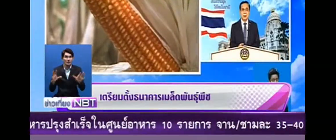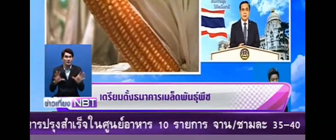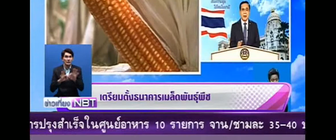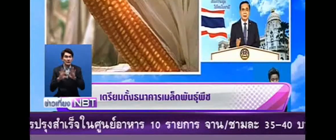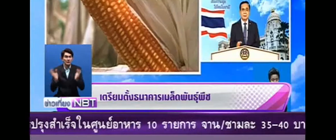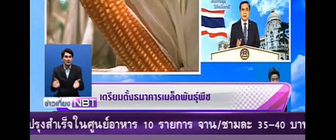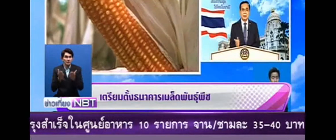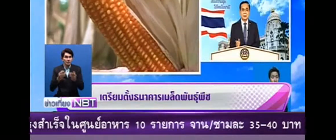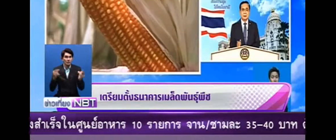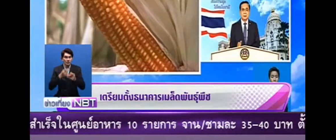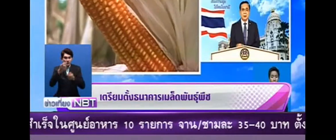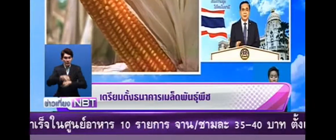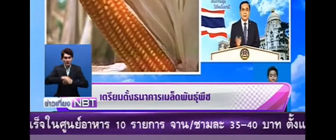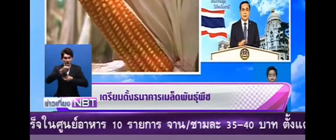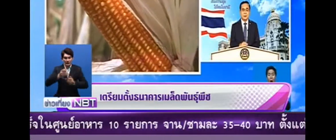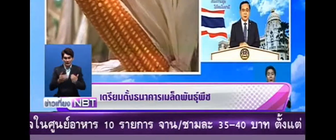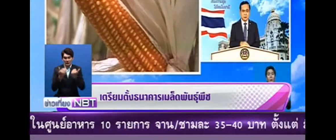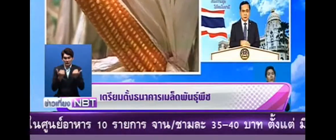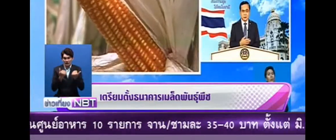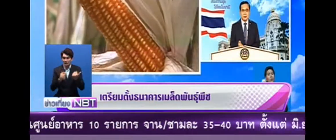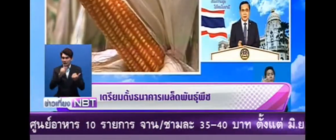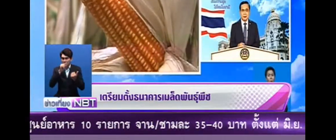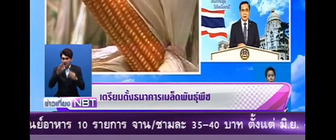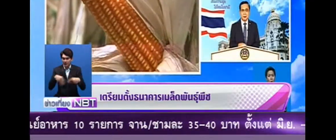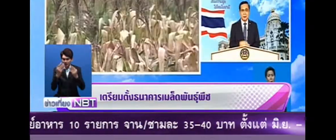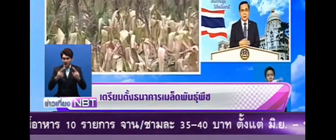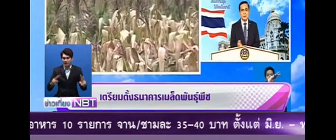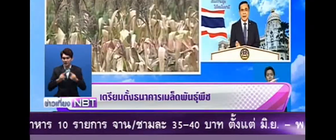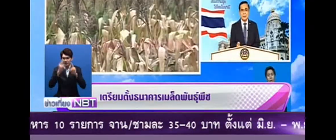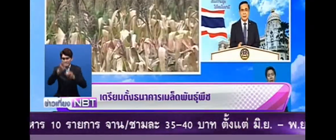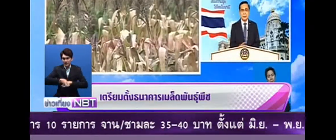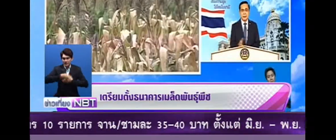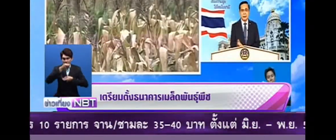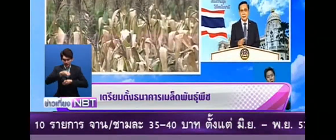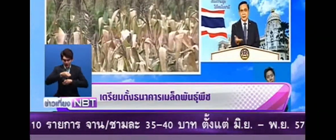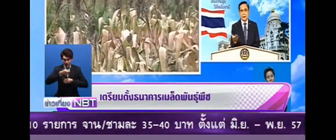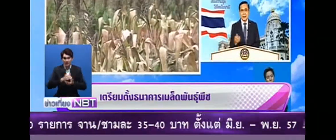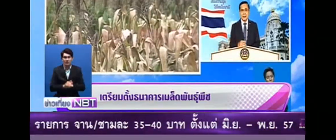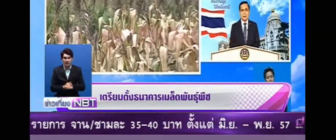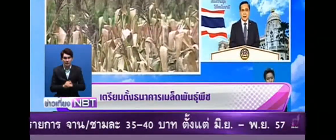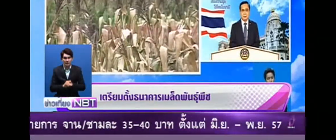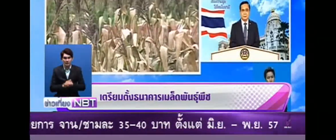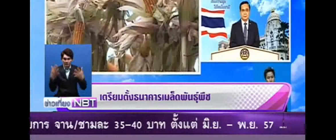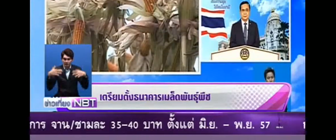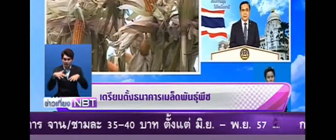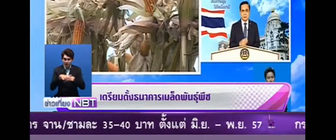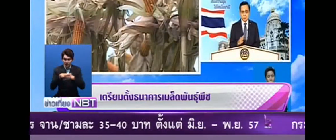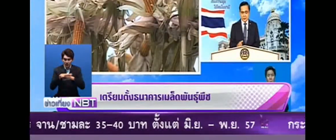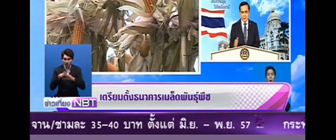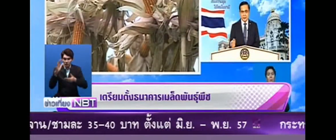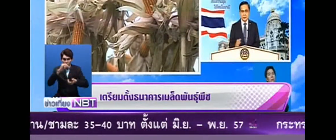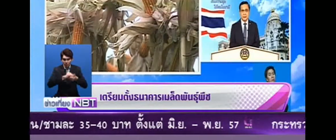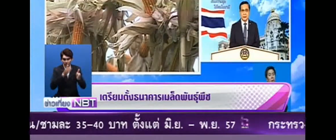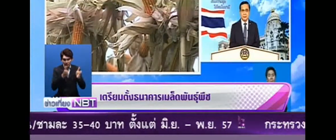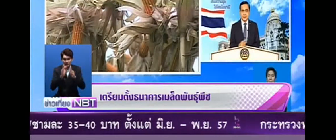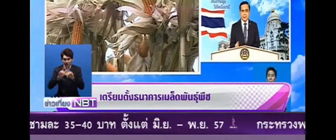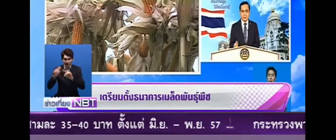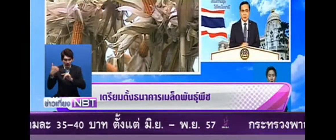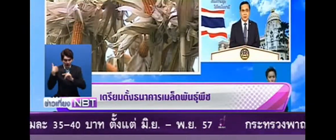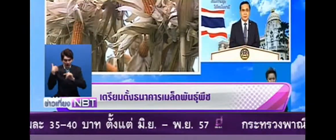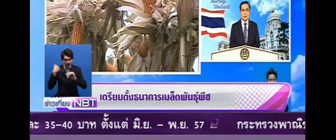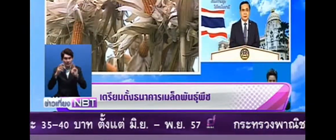กับการส่งเสริมการเกษตรว่าได้สั่งการให้กระทรวงเกษตรและสหกรณ์การเกษตรบูรณาการร่วมกับทุกภาคส่วน